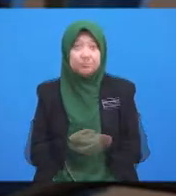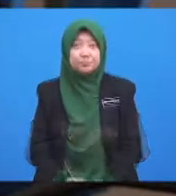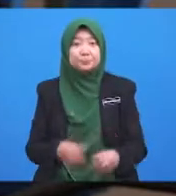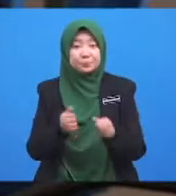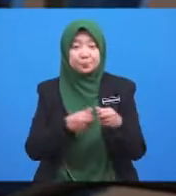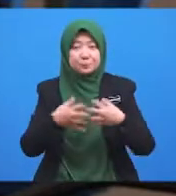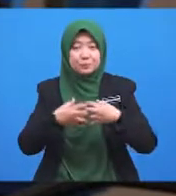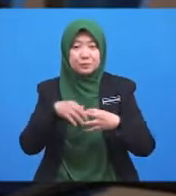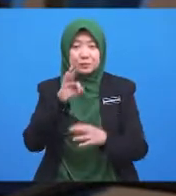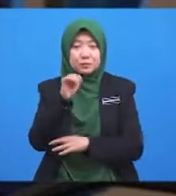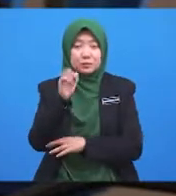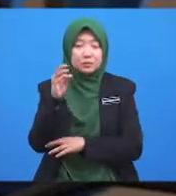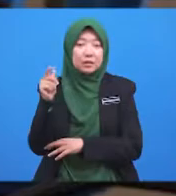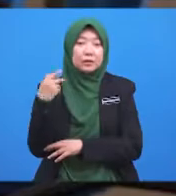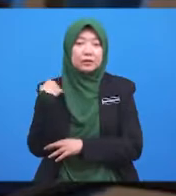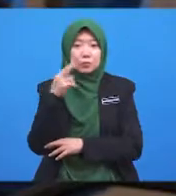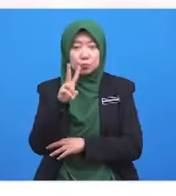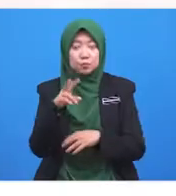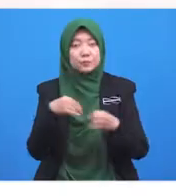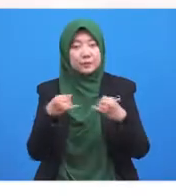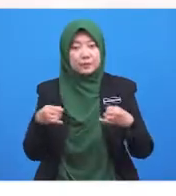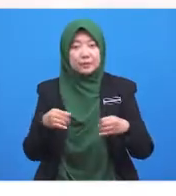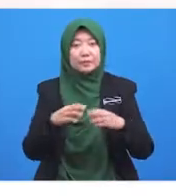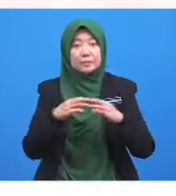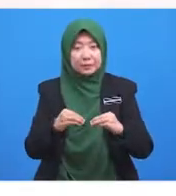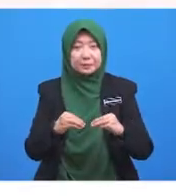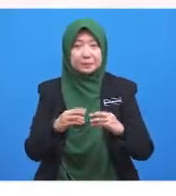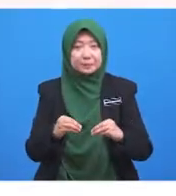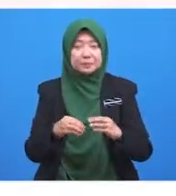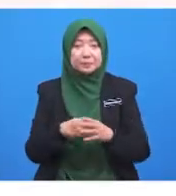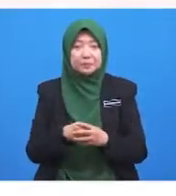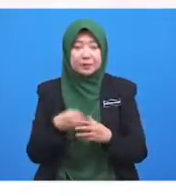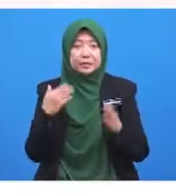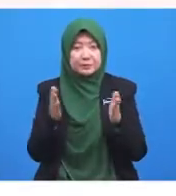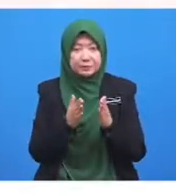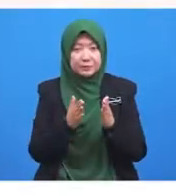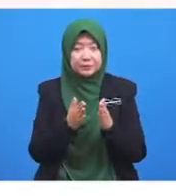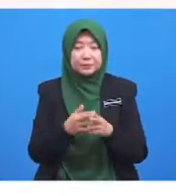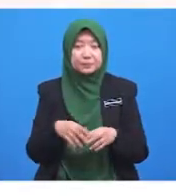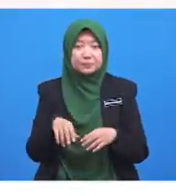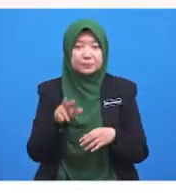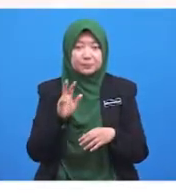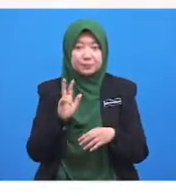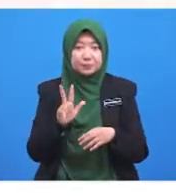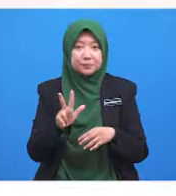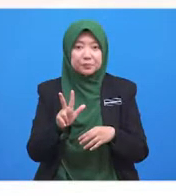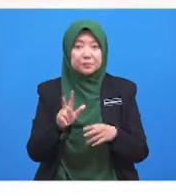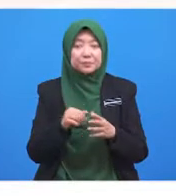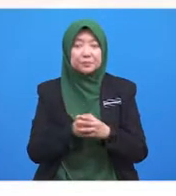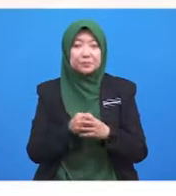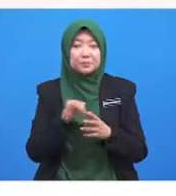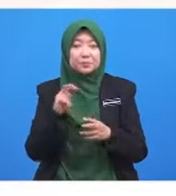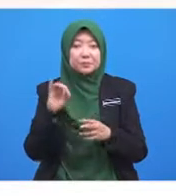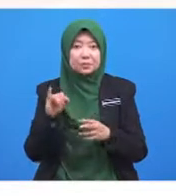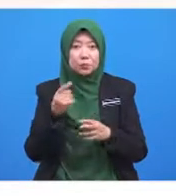Setiap mesin faradik mempunyai dua jenis pad, iaitu pad kecil yang mempunyai 3 inci. Ini